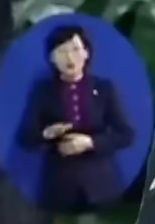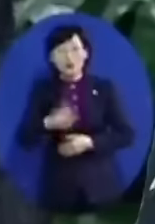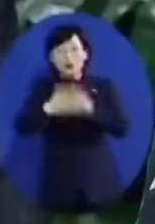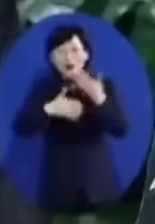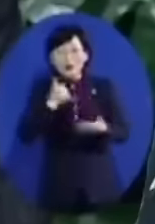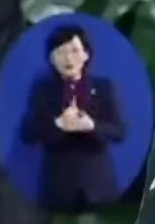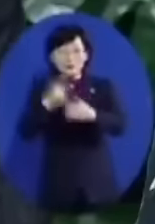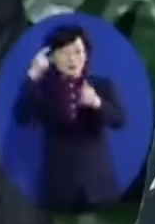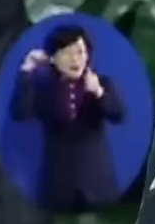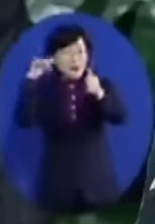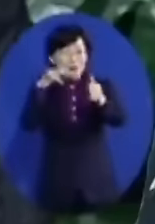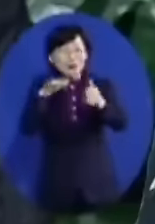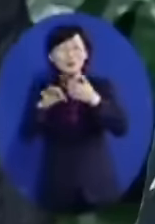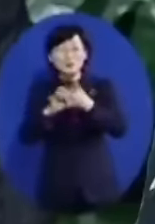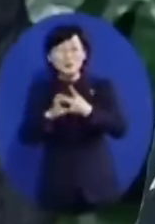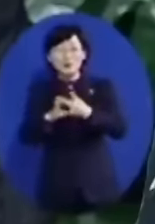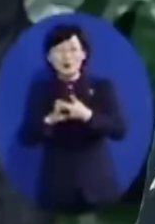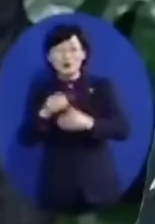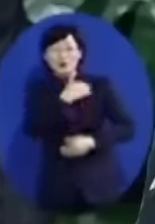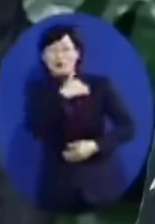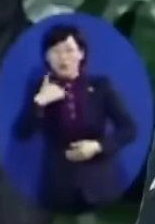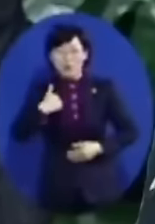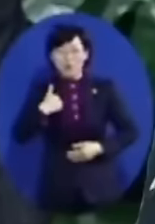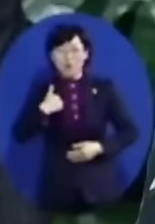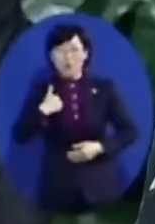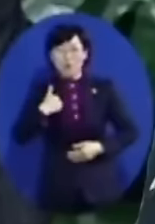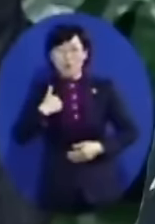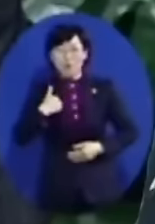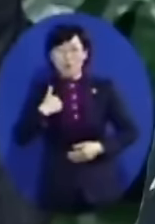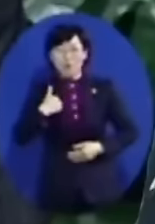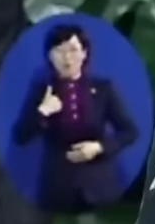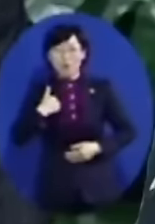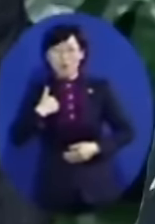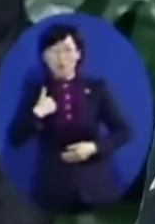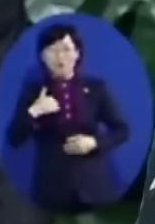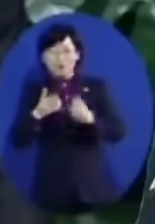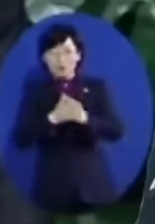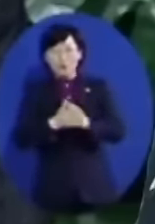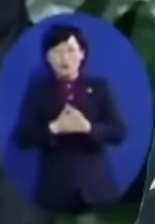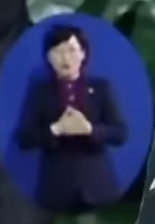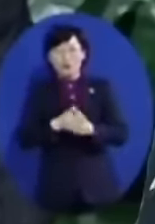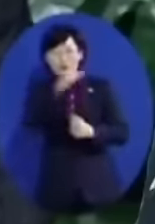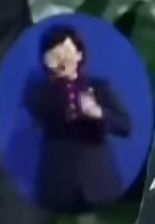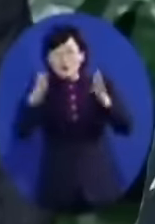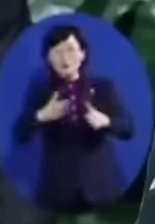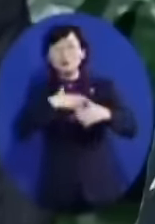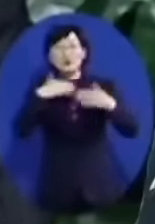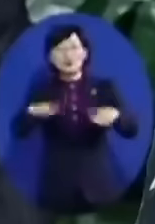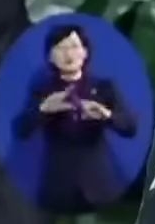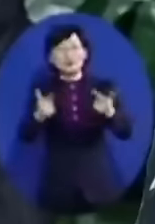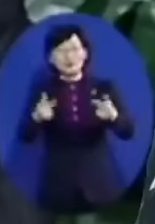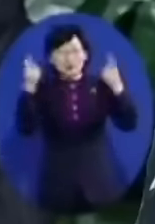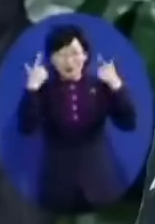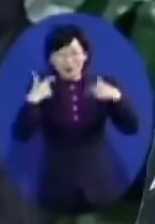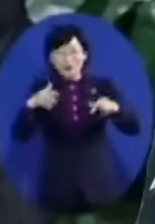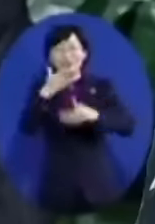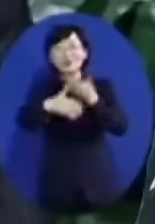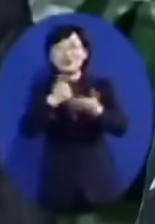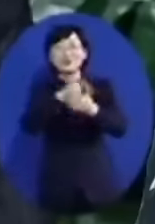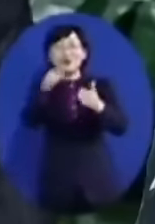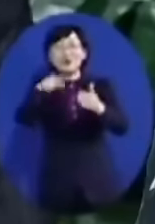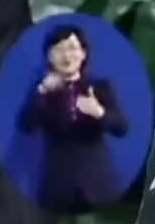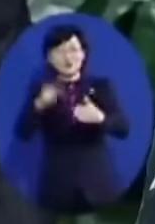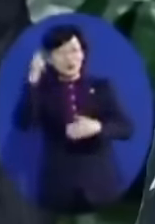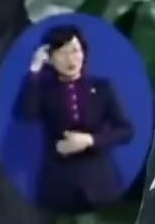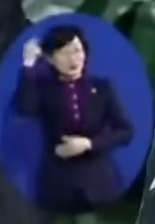하나님을 악망하면 여유 만만하게 가도 인생이 피곤하지 않다는 것입니다. 항상 하나님 안에서 영혼이